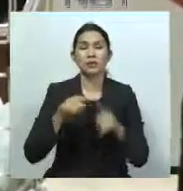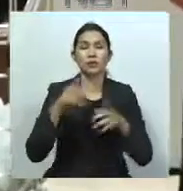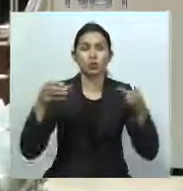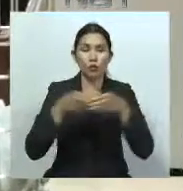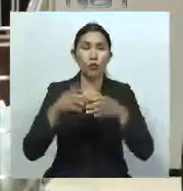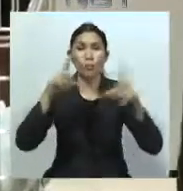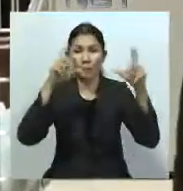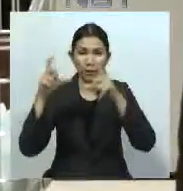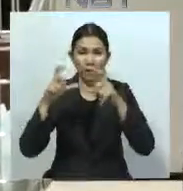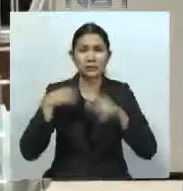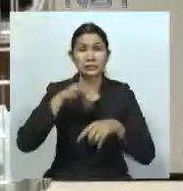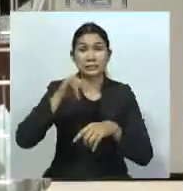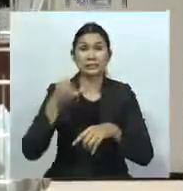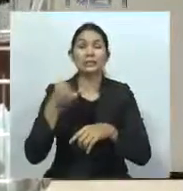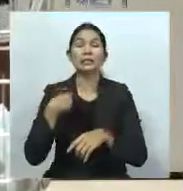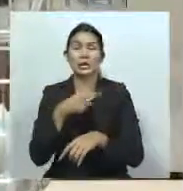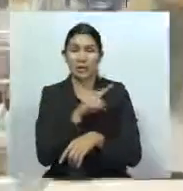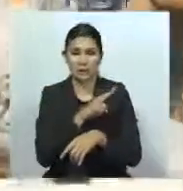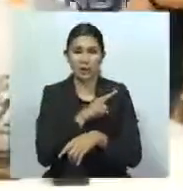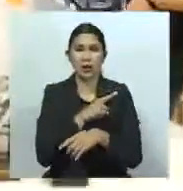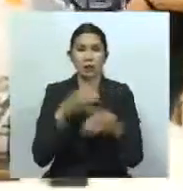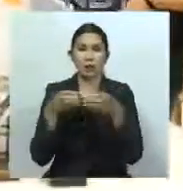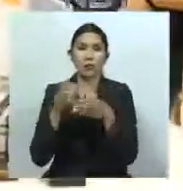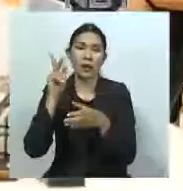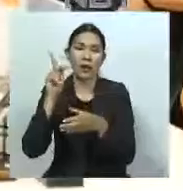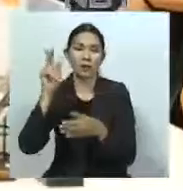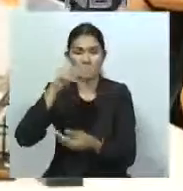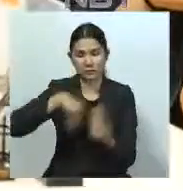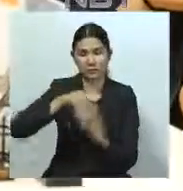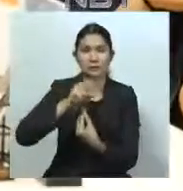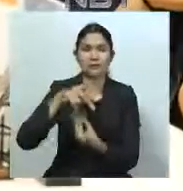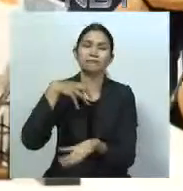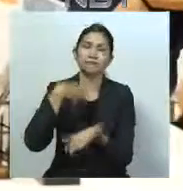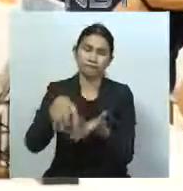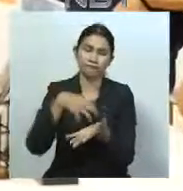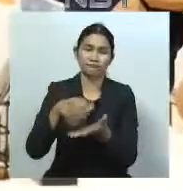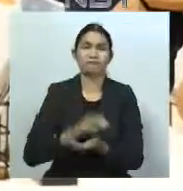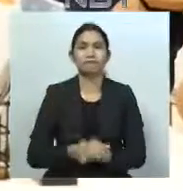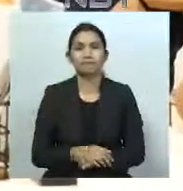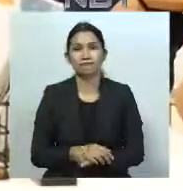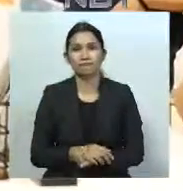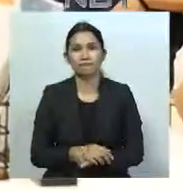ภาพจินตนาทิพยรัตน์กุลทีมข่าวเศรษฐกิจรายงาน